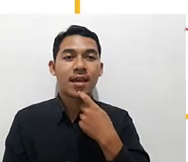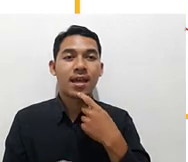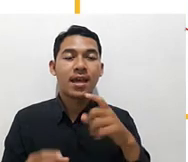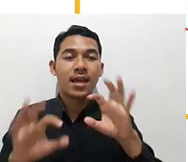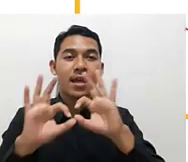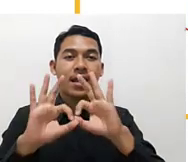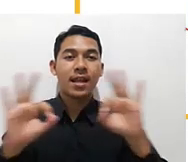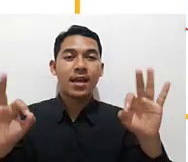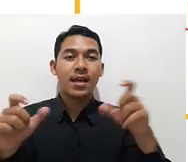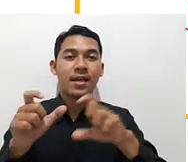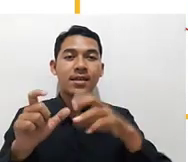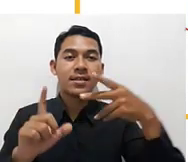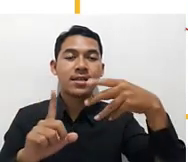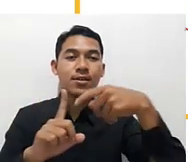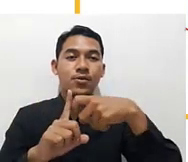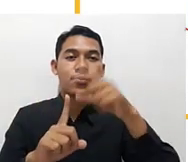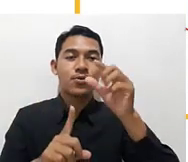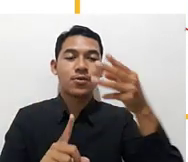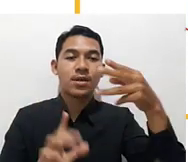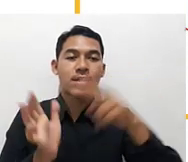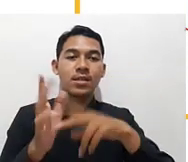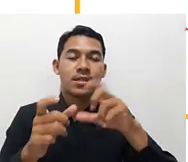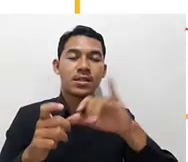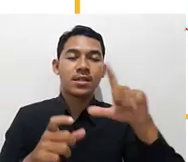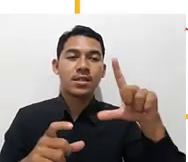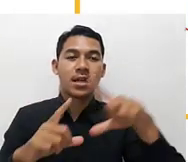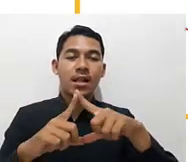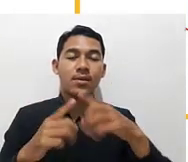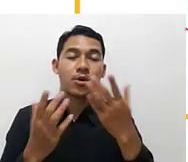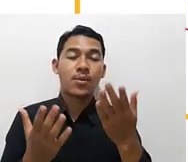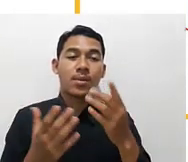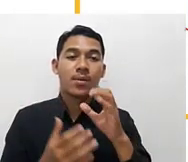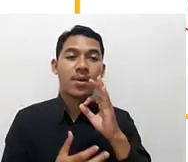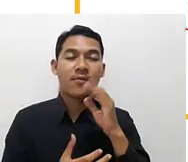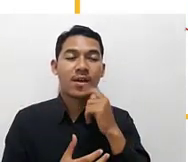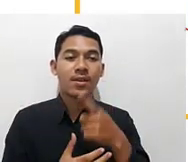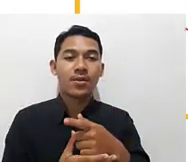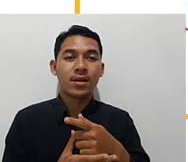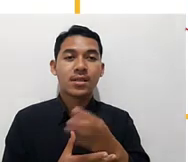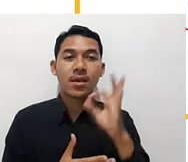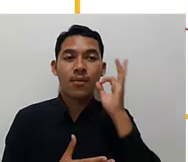rangkaian sekuensial. Semoga bermanfaat. Jika ada kekurangan, saya mohon maaf.